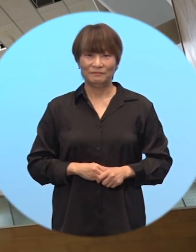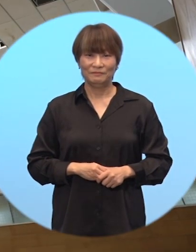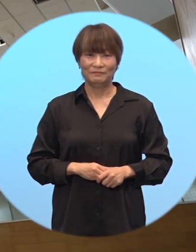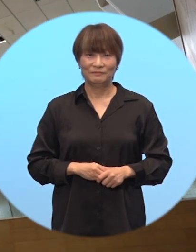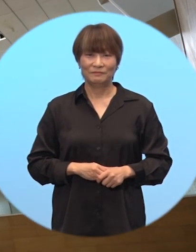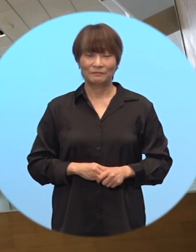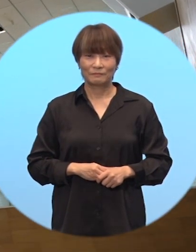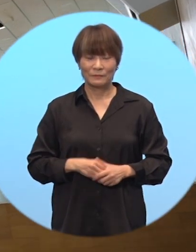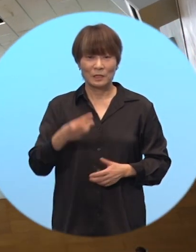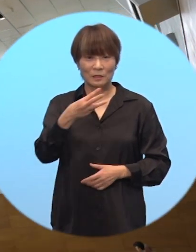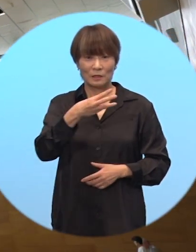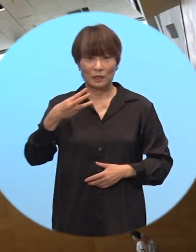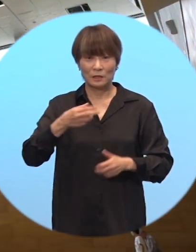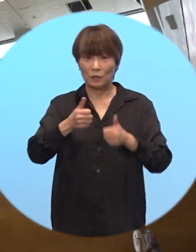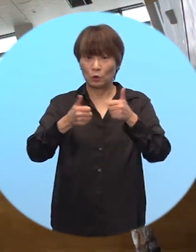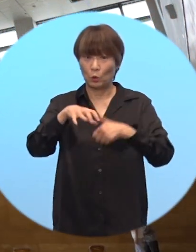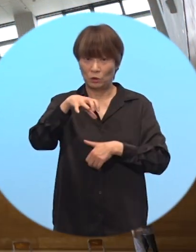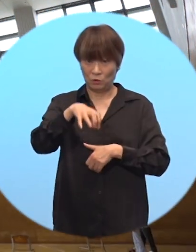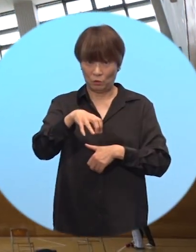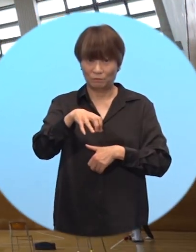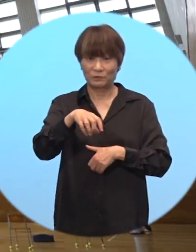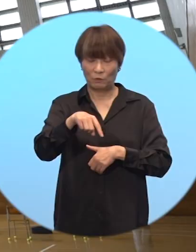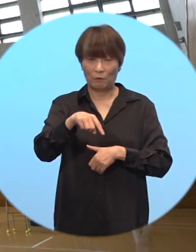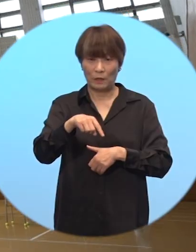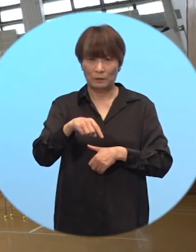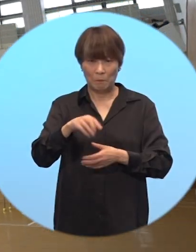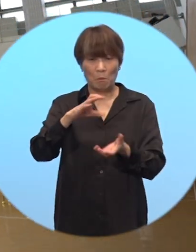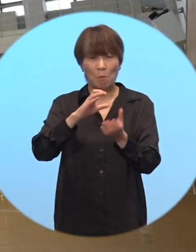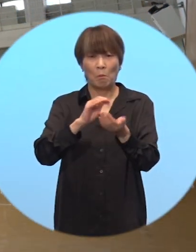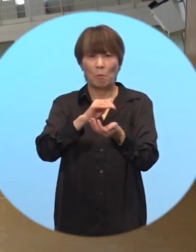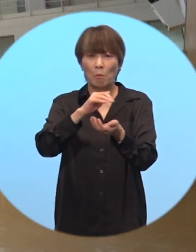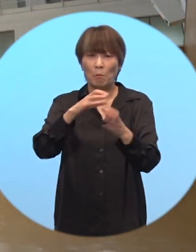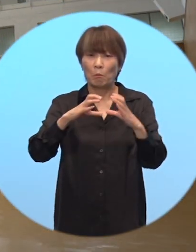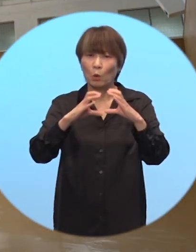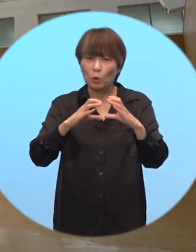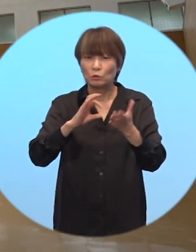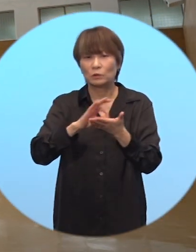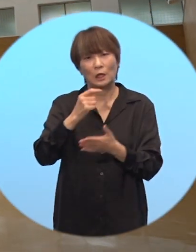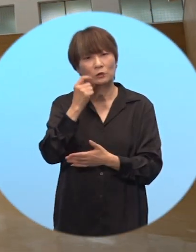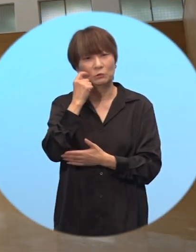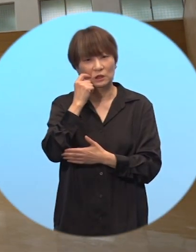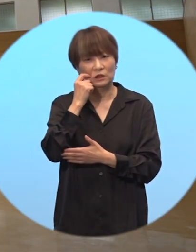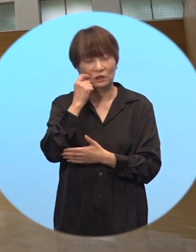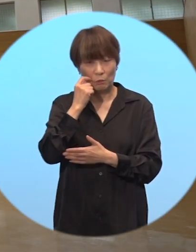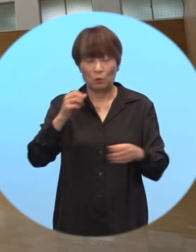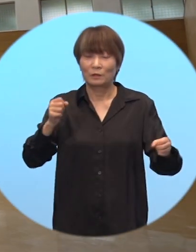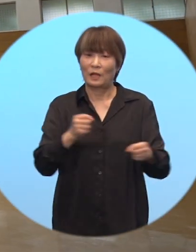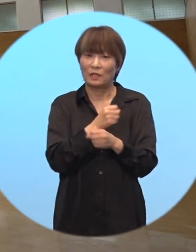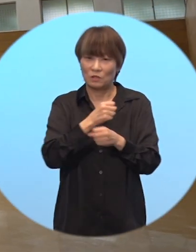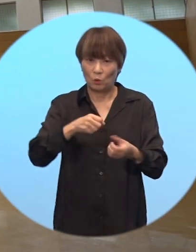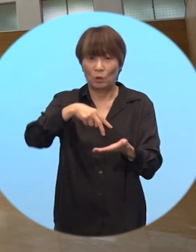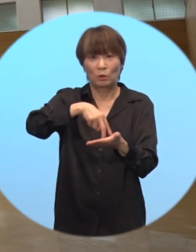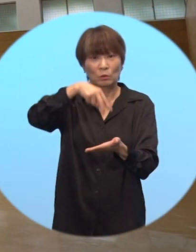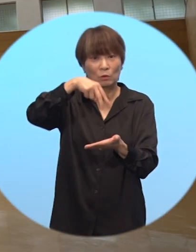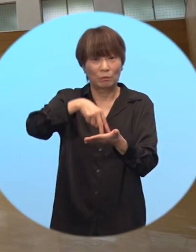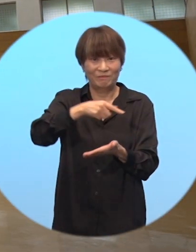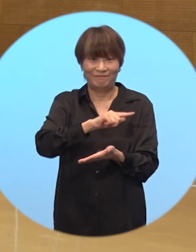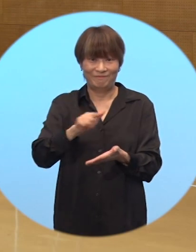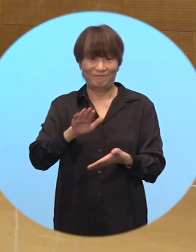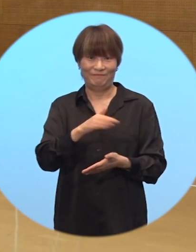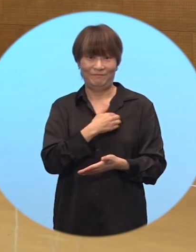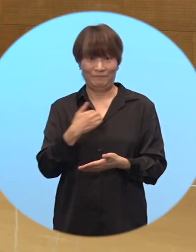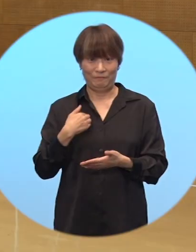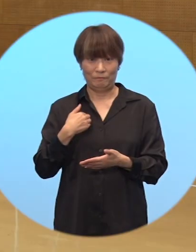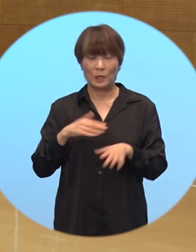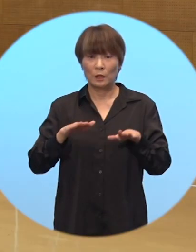で、第3競技場の方は球技はちょっとできないんですが、体操とかトランポリンをすることができます。現在はボ